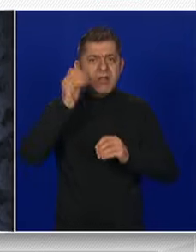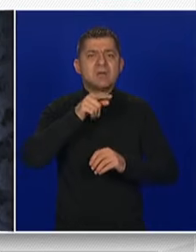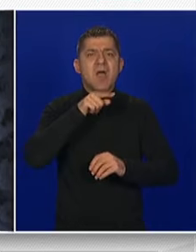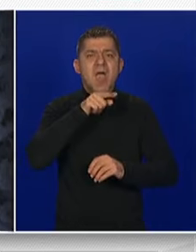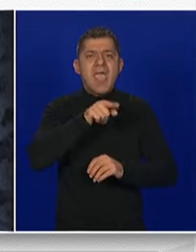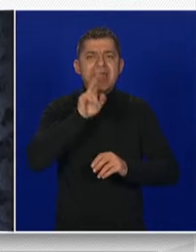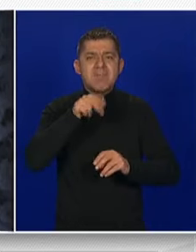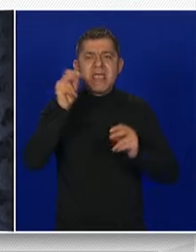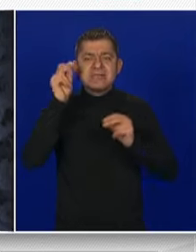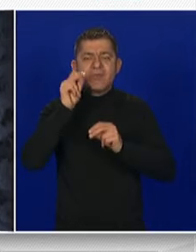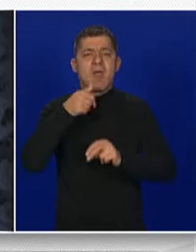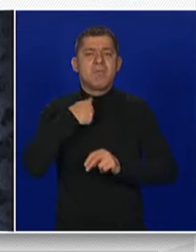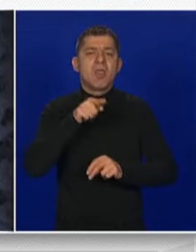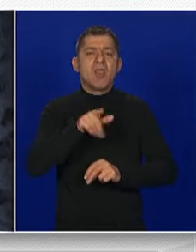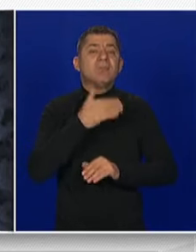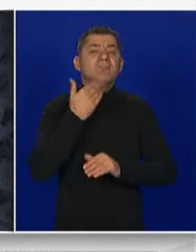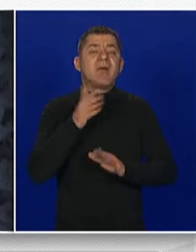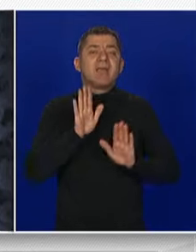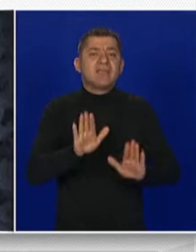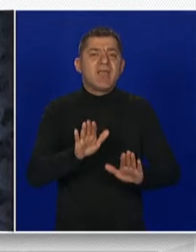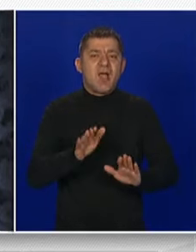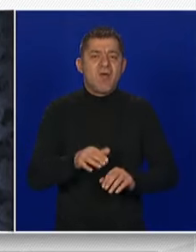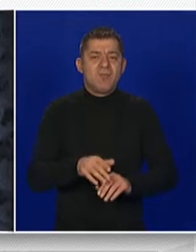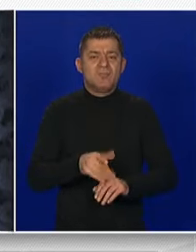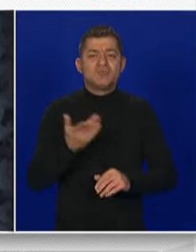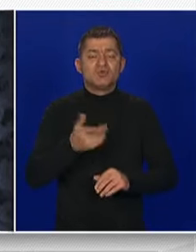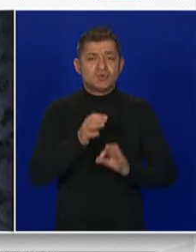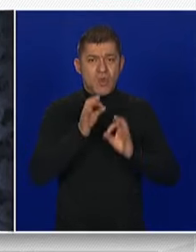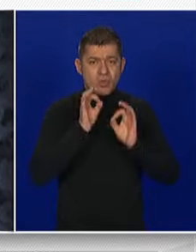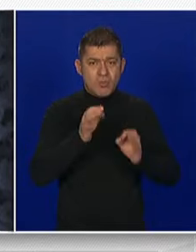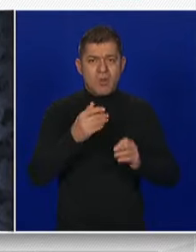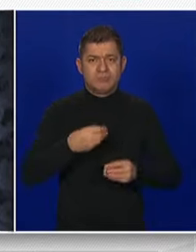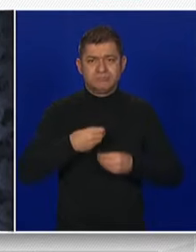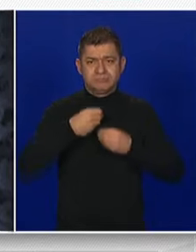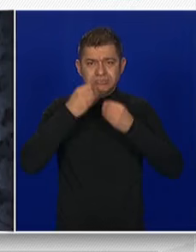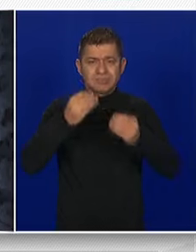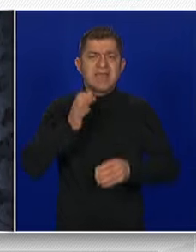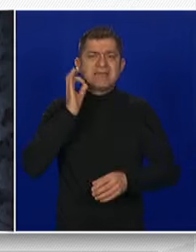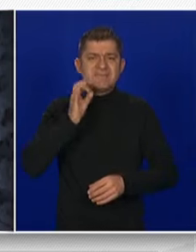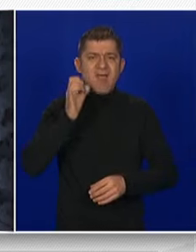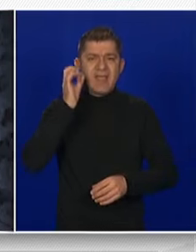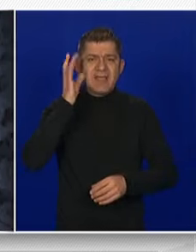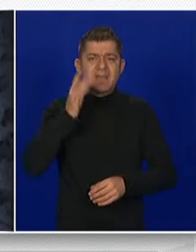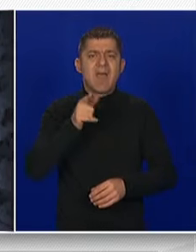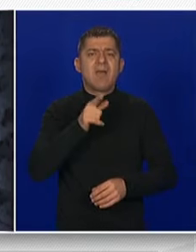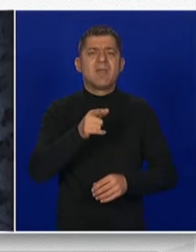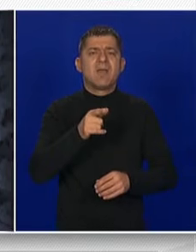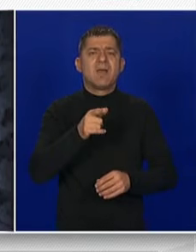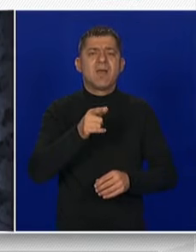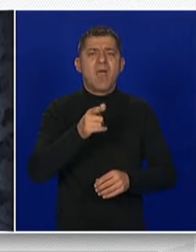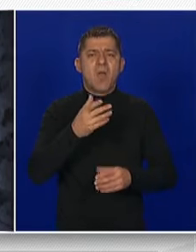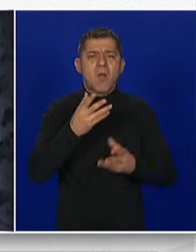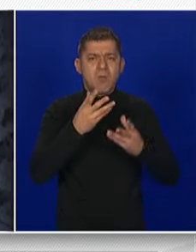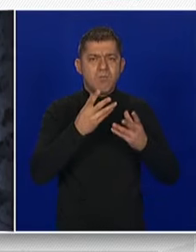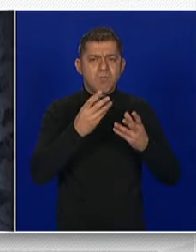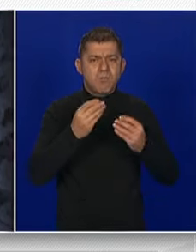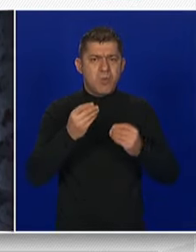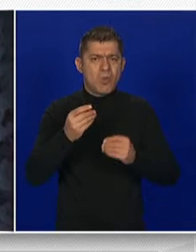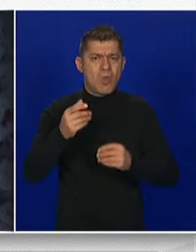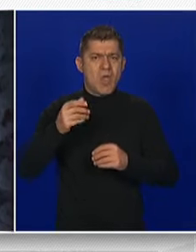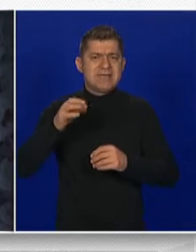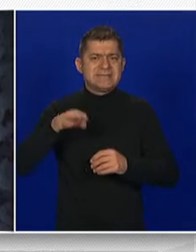adekvatno postupati. Ono što je jako dobro, izvještavamo vas iz dana u dan, da ipak veliki dio zdravstvenog i nezdravstvenog